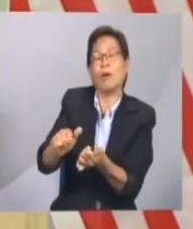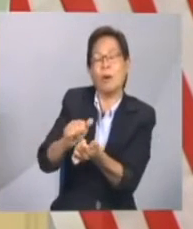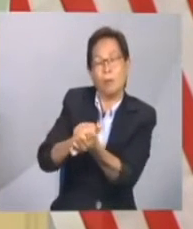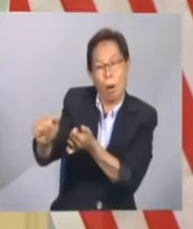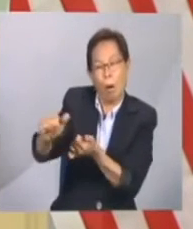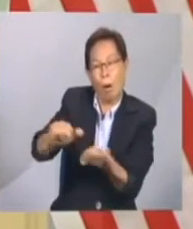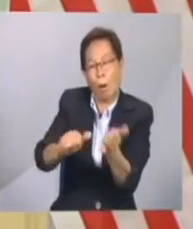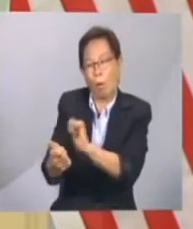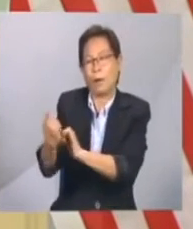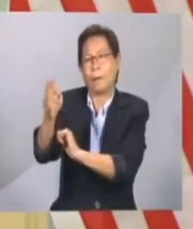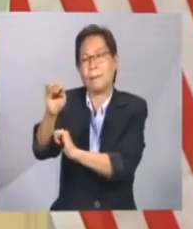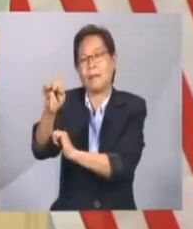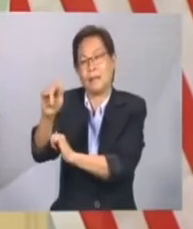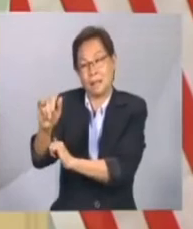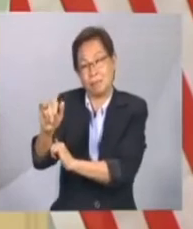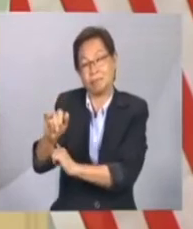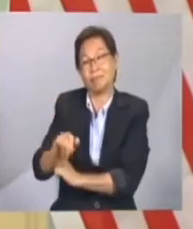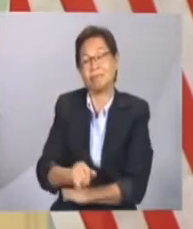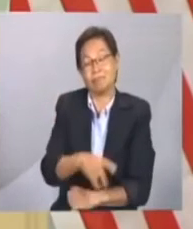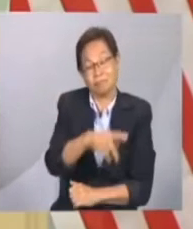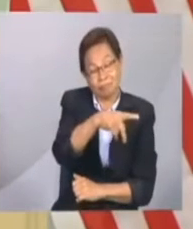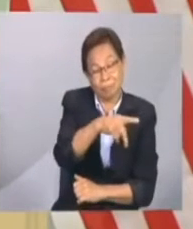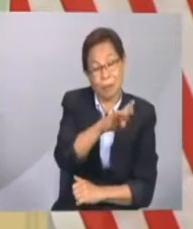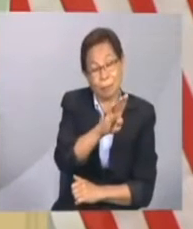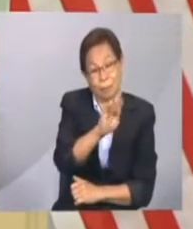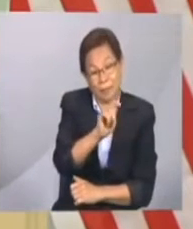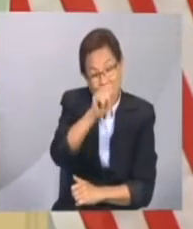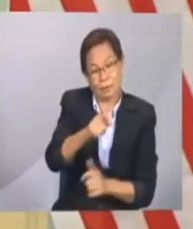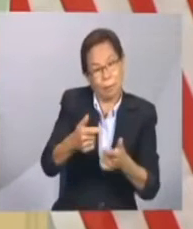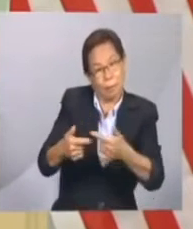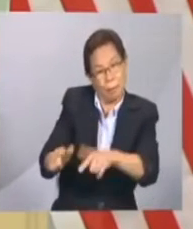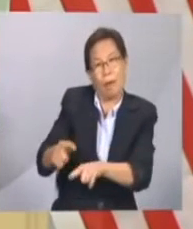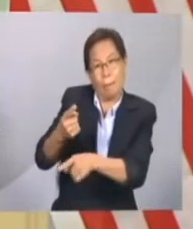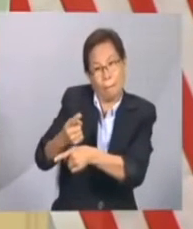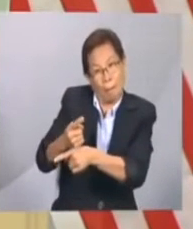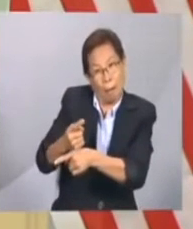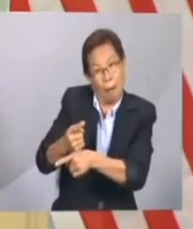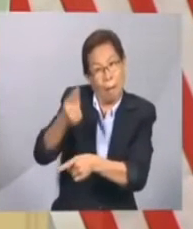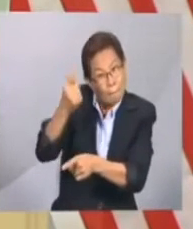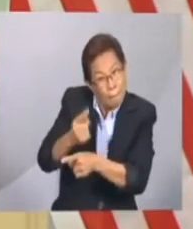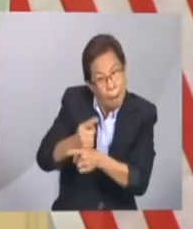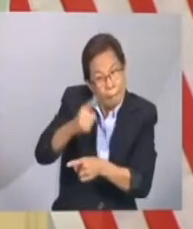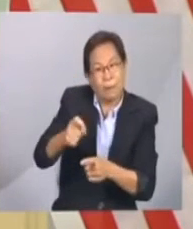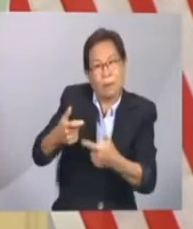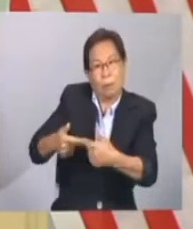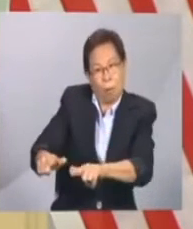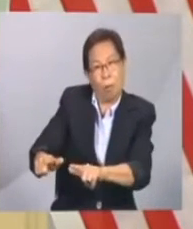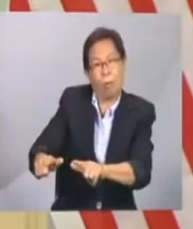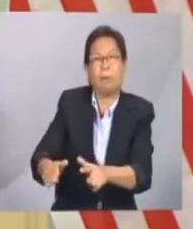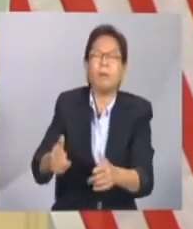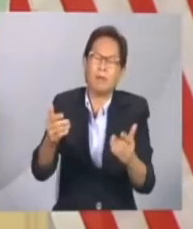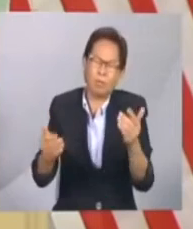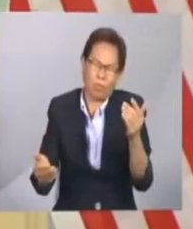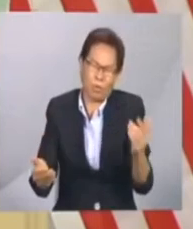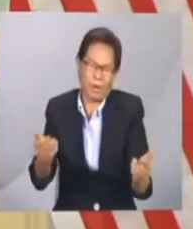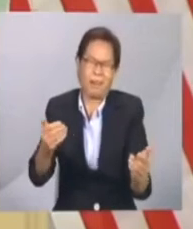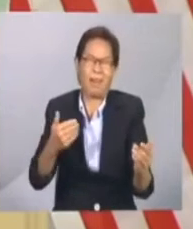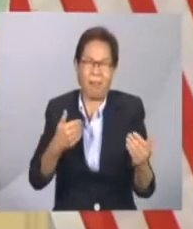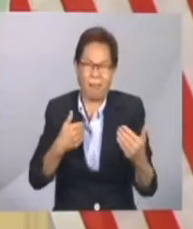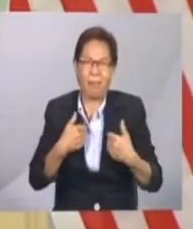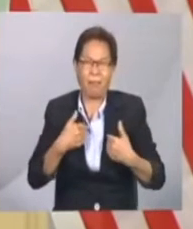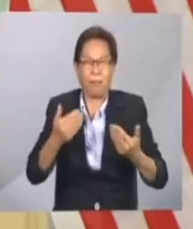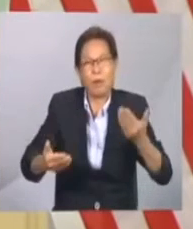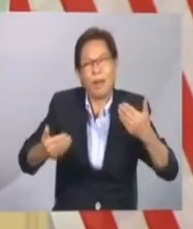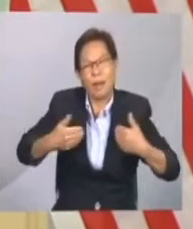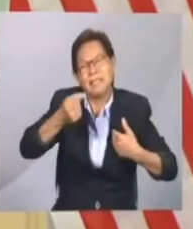beroperasi oleh MITI, PBT sepatutnya membenarkan. Ya. Jadi saya mungkin ada sedikit kekeliruan